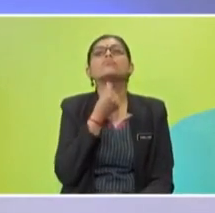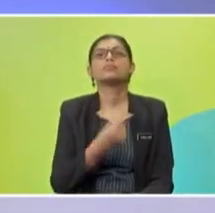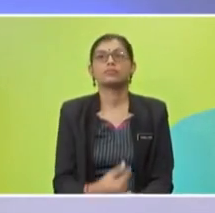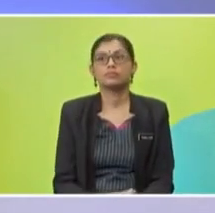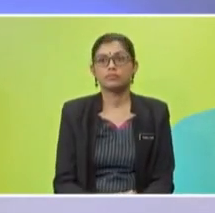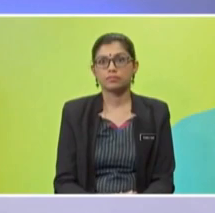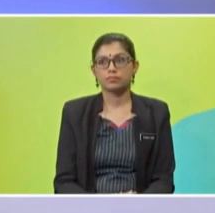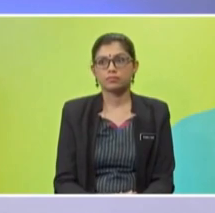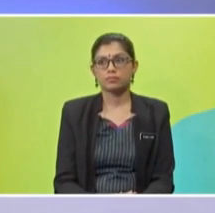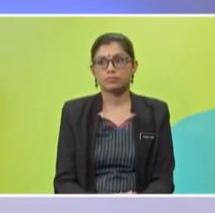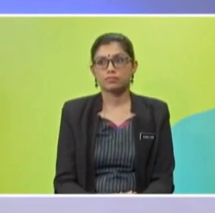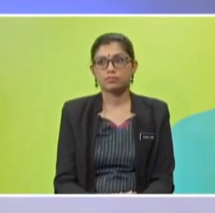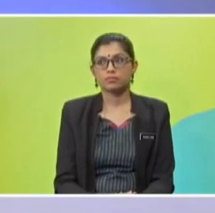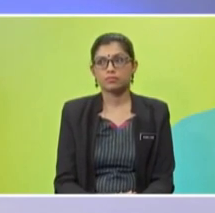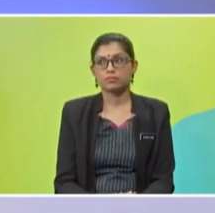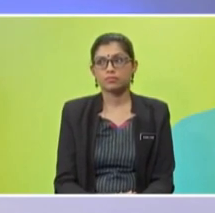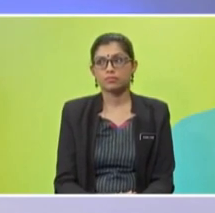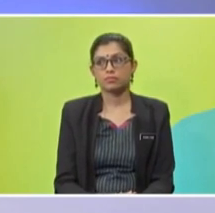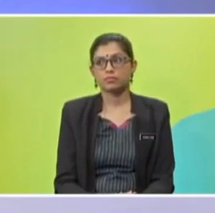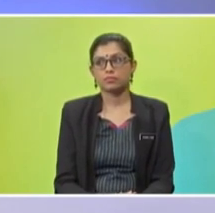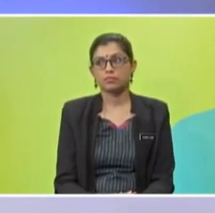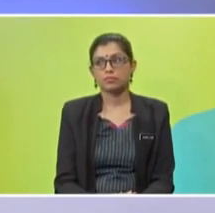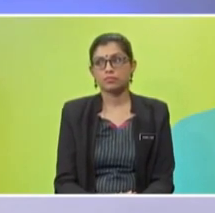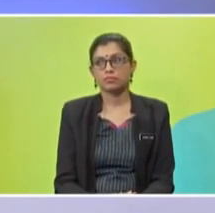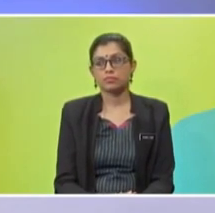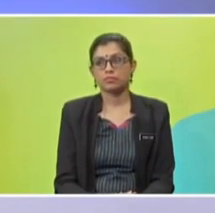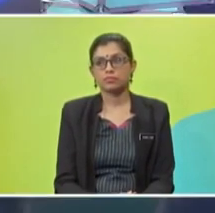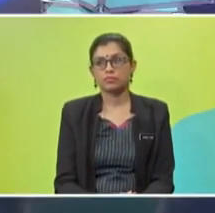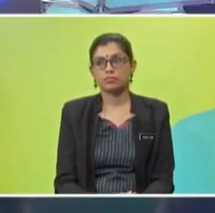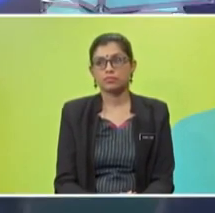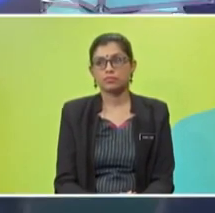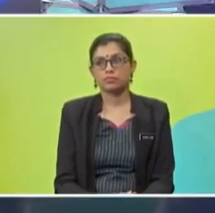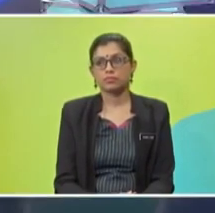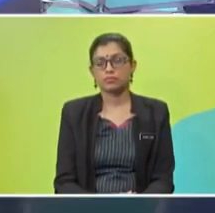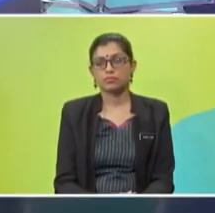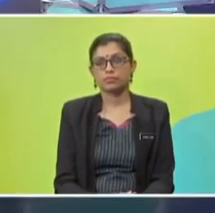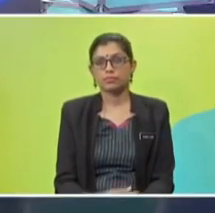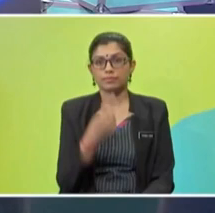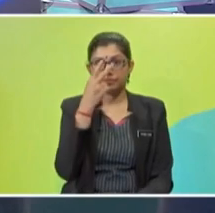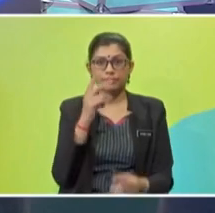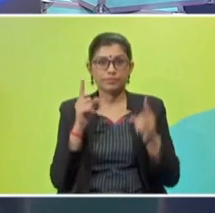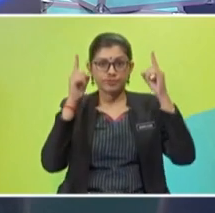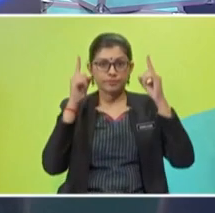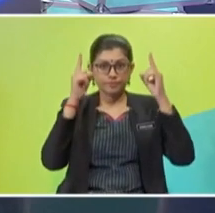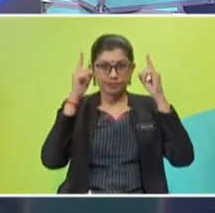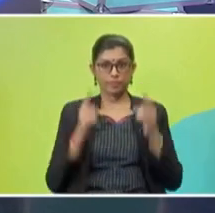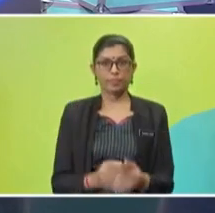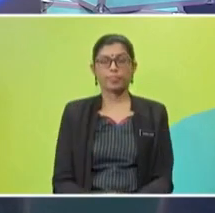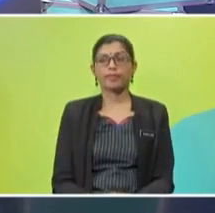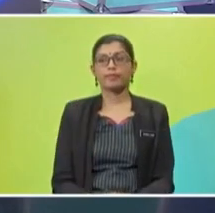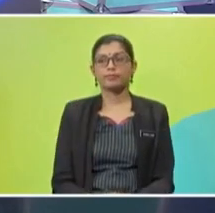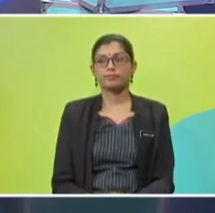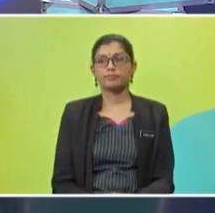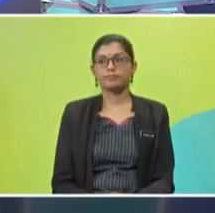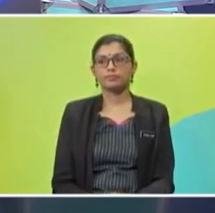kwak di dulu kece berarti masih gule Oh macam tuh si Oki bye bye bye